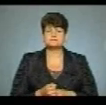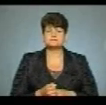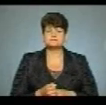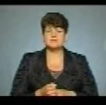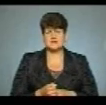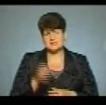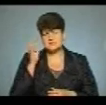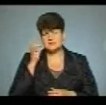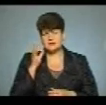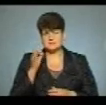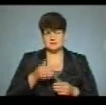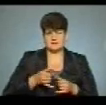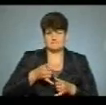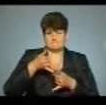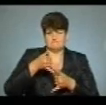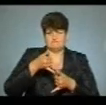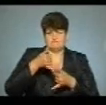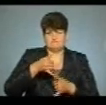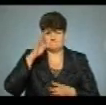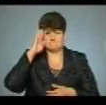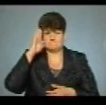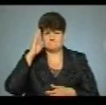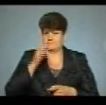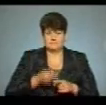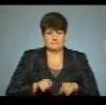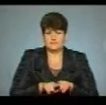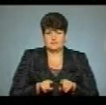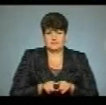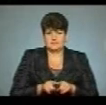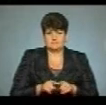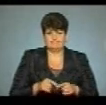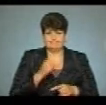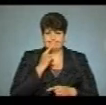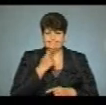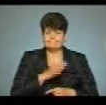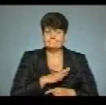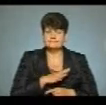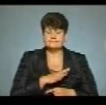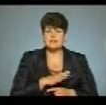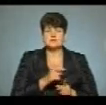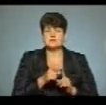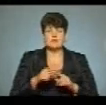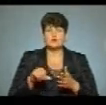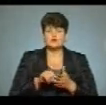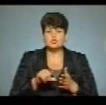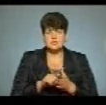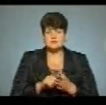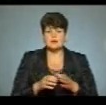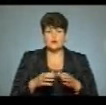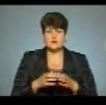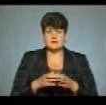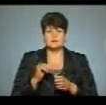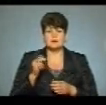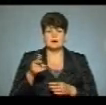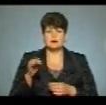Та з німцями високоросла команда, така досить боєздатна. За словами учасника команди тернополян Ігоря